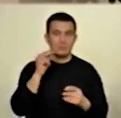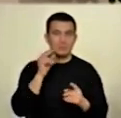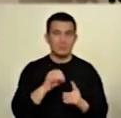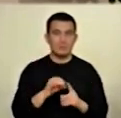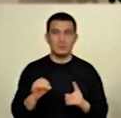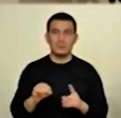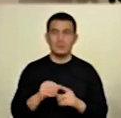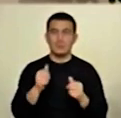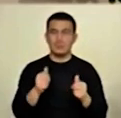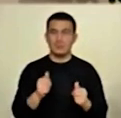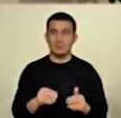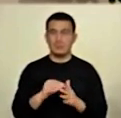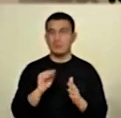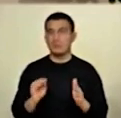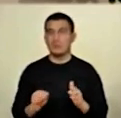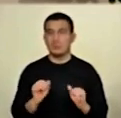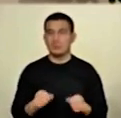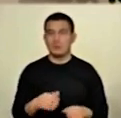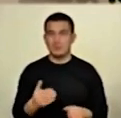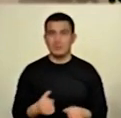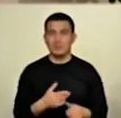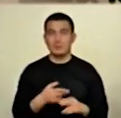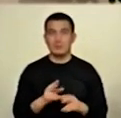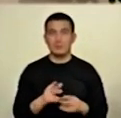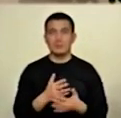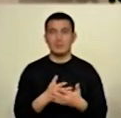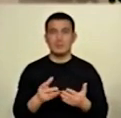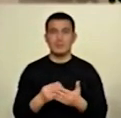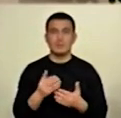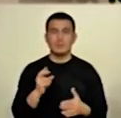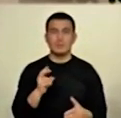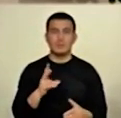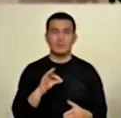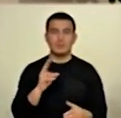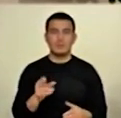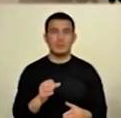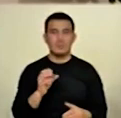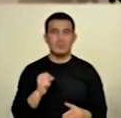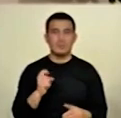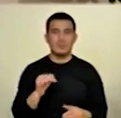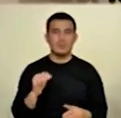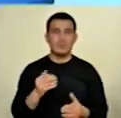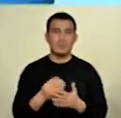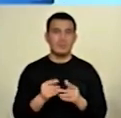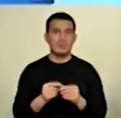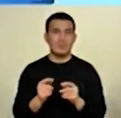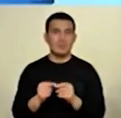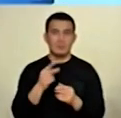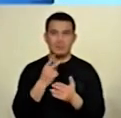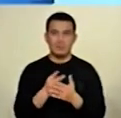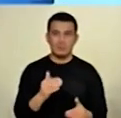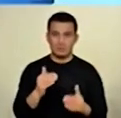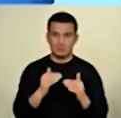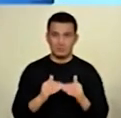bayrog'imiz rasmini qo'yib qo'yishimiz ham mumkin. Aynan mana shu amalni hozirgi blog nomli veb sahifamizda bajarib ko'ramiz. Demak, mana